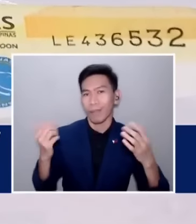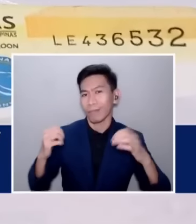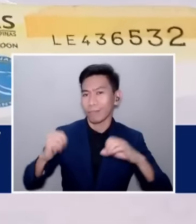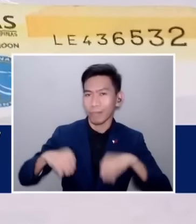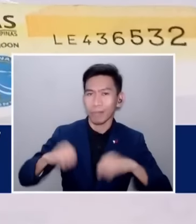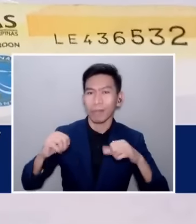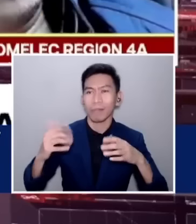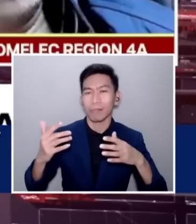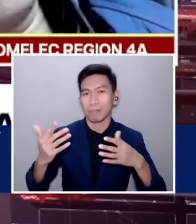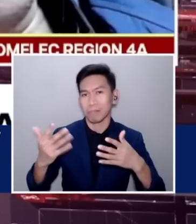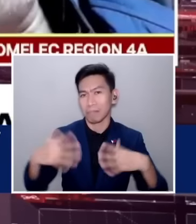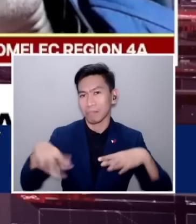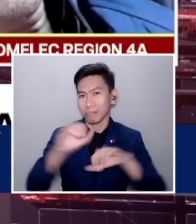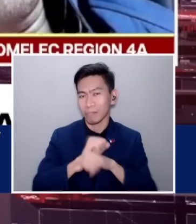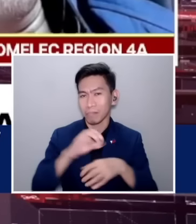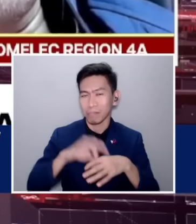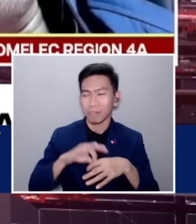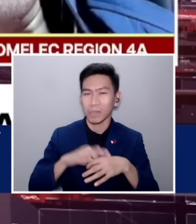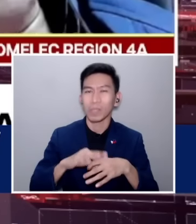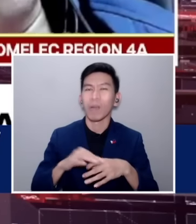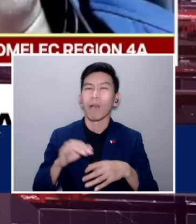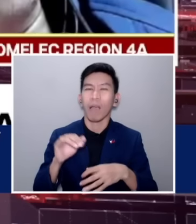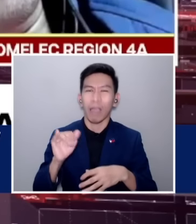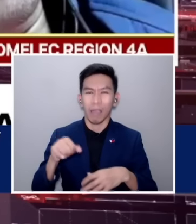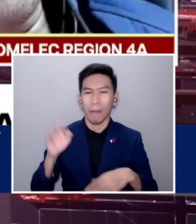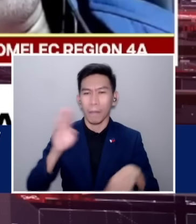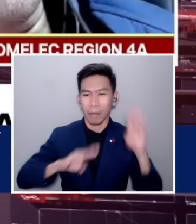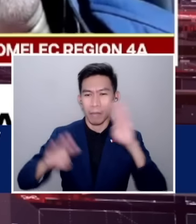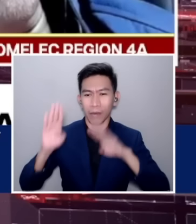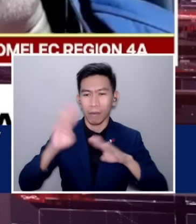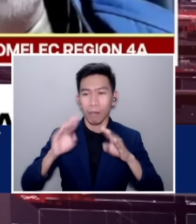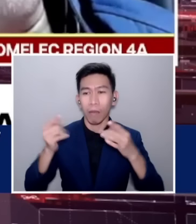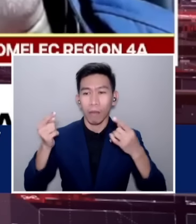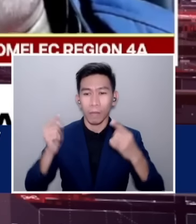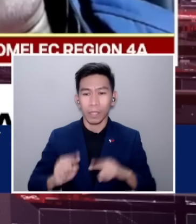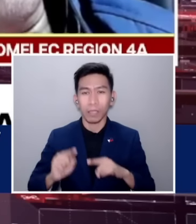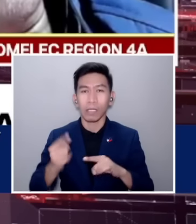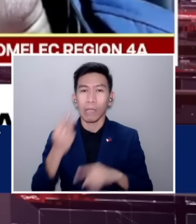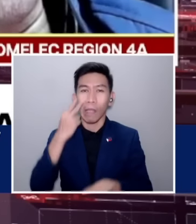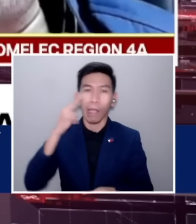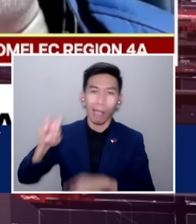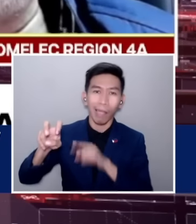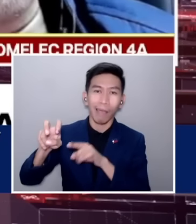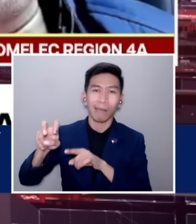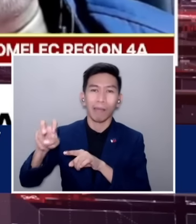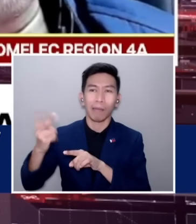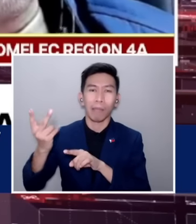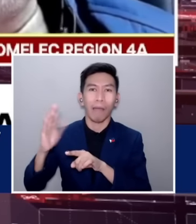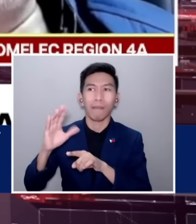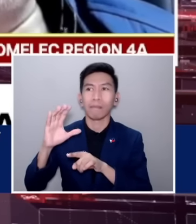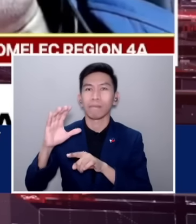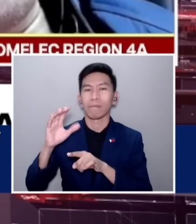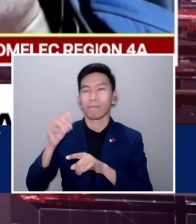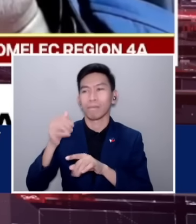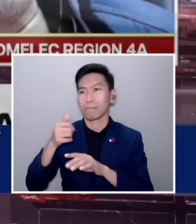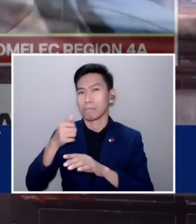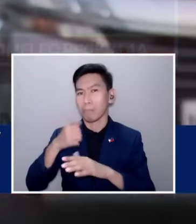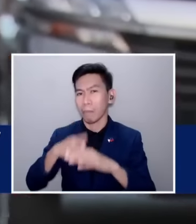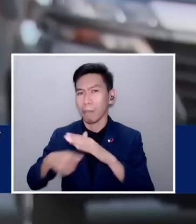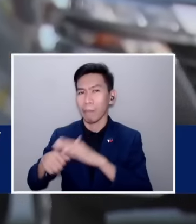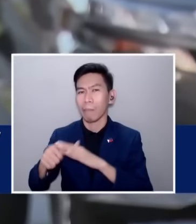So, yun po yung problema namin, nawawala yung mga witnesses na supposed to be magpapatunay na nagkaroon ng